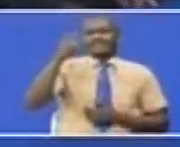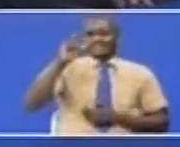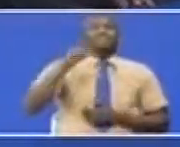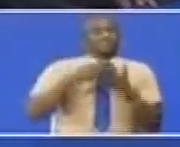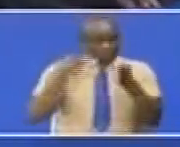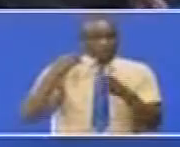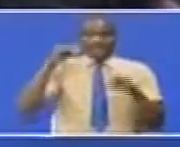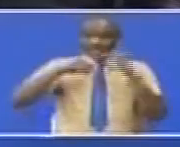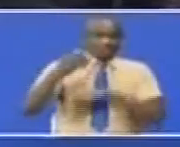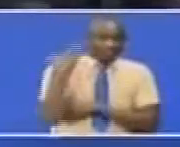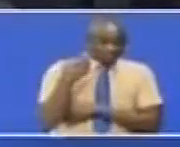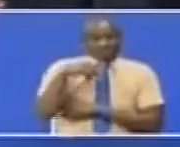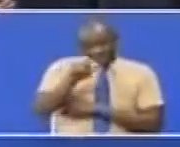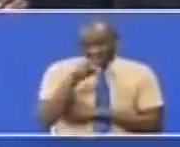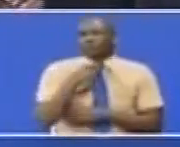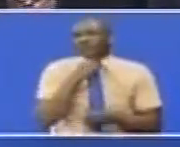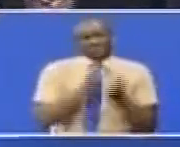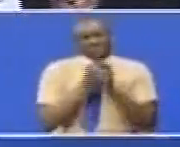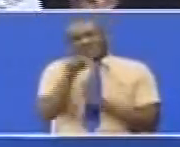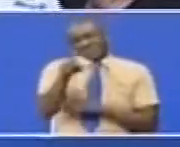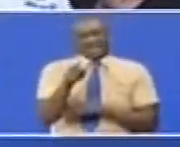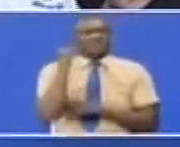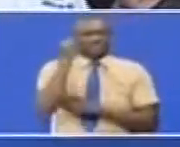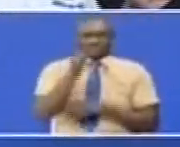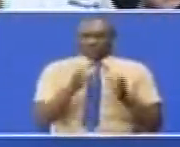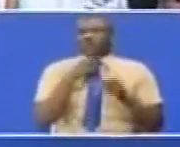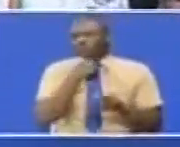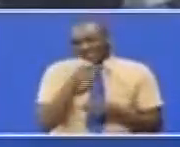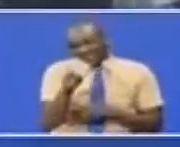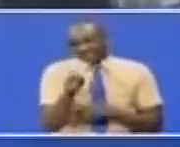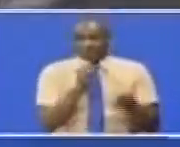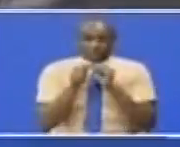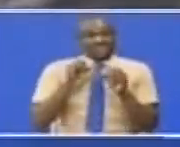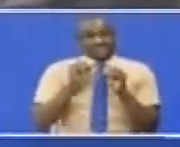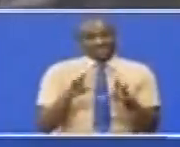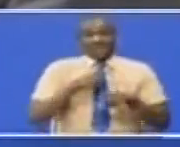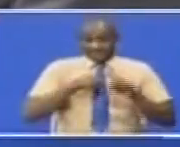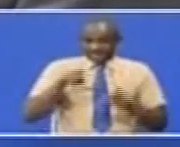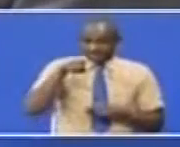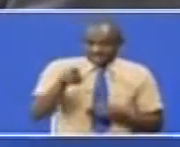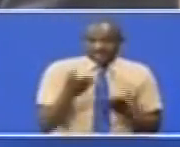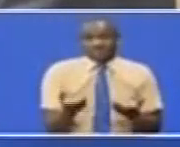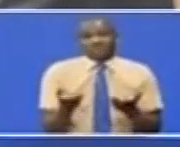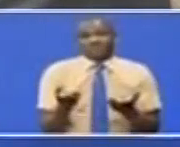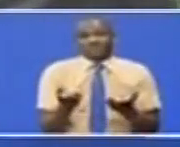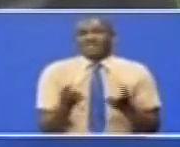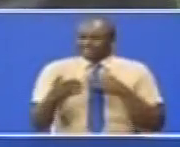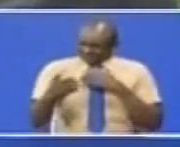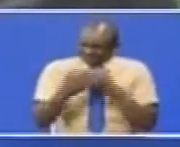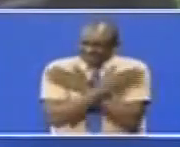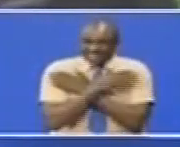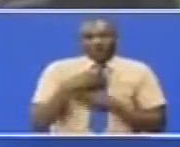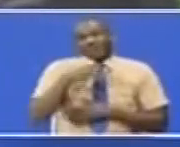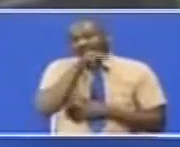uchaguzi mkuu uliopita, hakugombea wadhifa wote wa kisiasa, lakini alikuwa mkuruba wa karibu wa kiongozi wa CORD Raila Odinga,